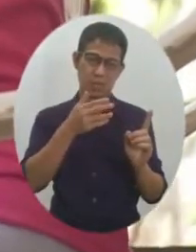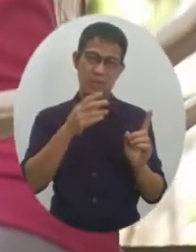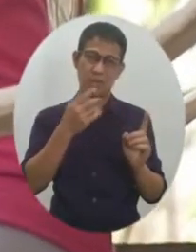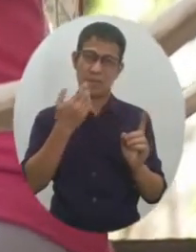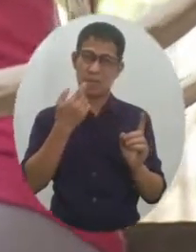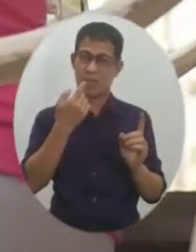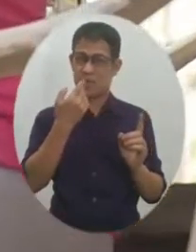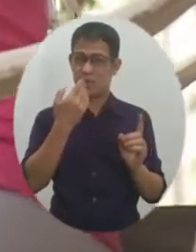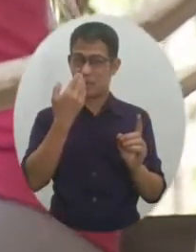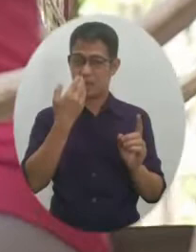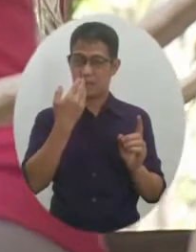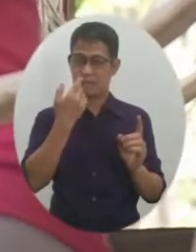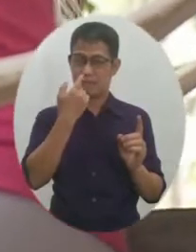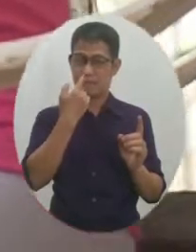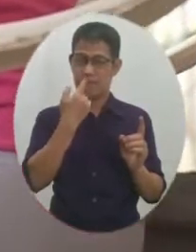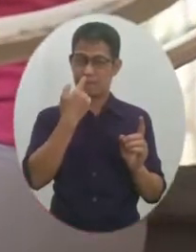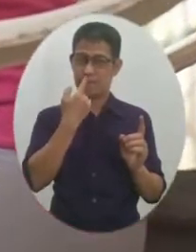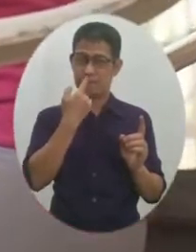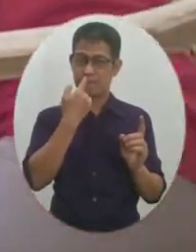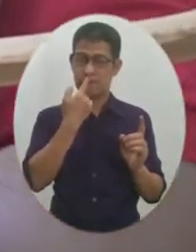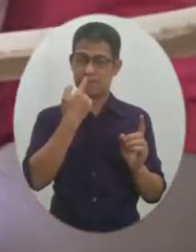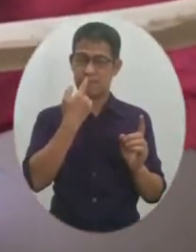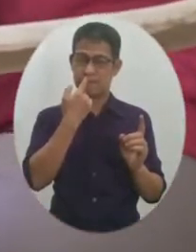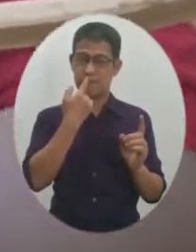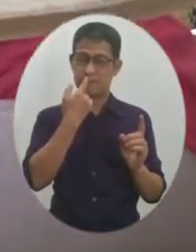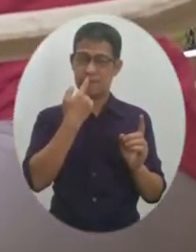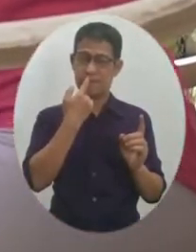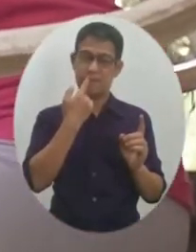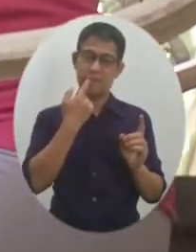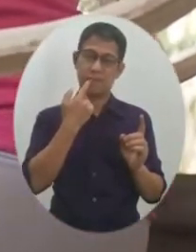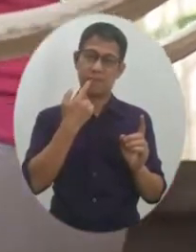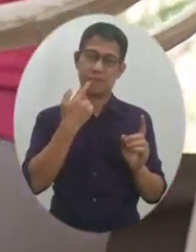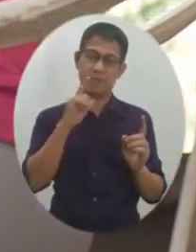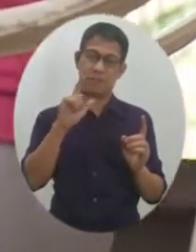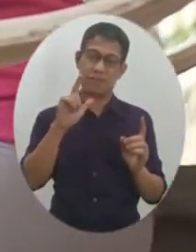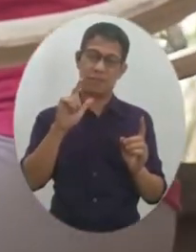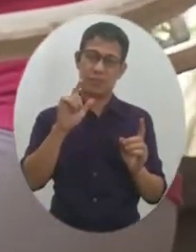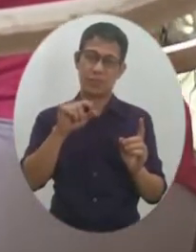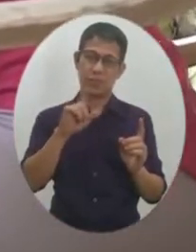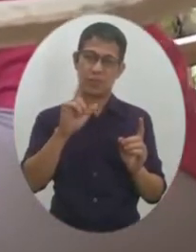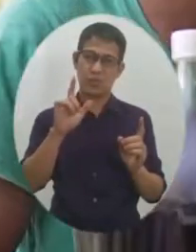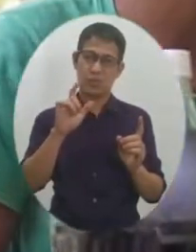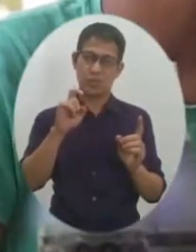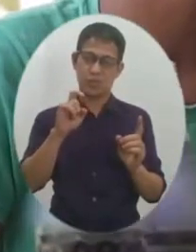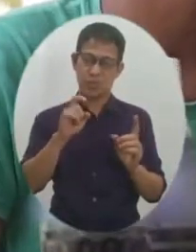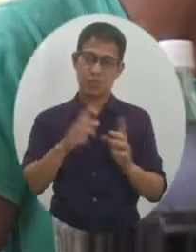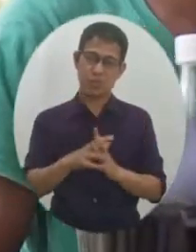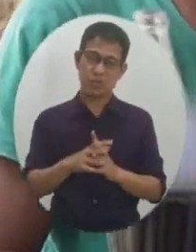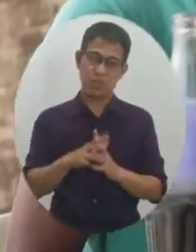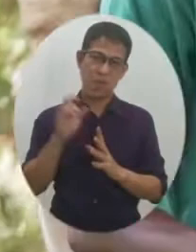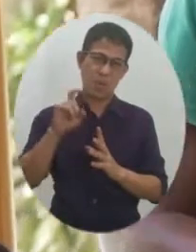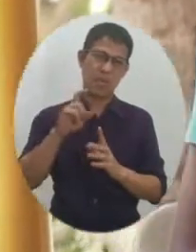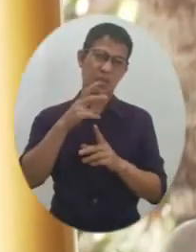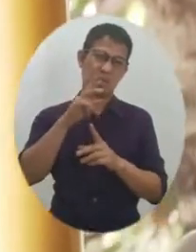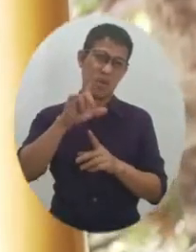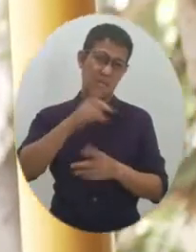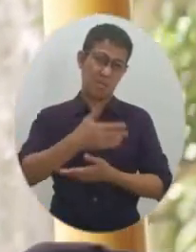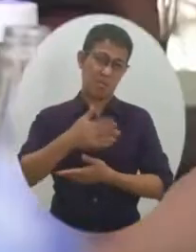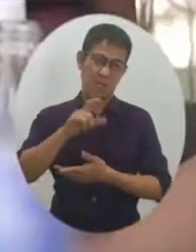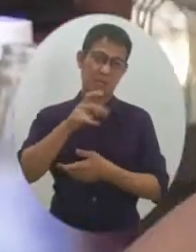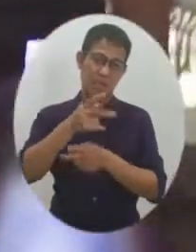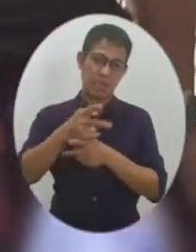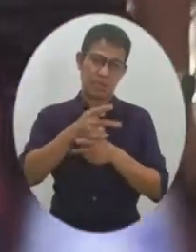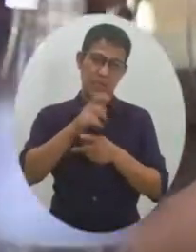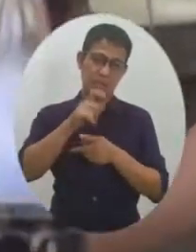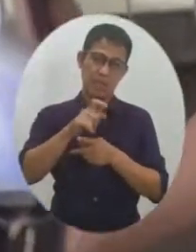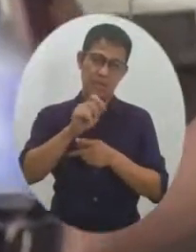ay mayroong cleft lip. May bingot po. Alam natin ang sanggol ay dapat inaalaga na